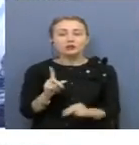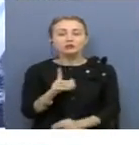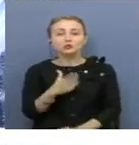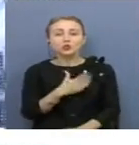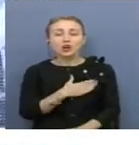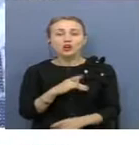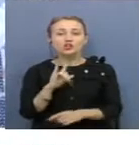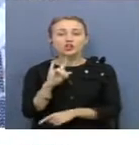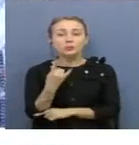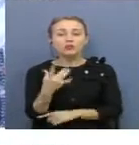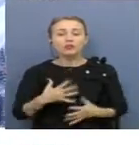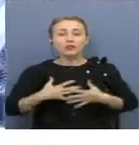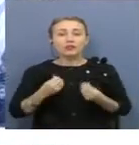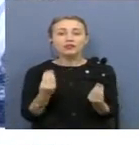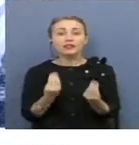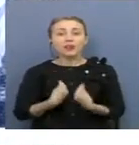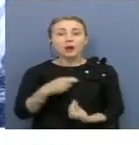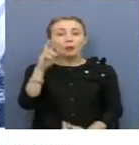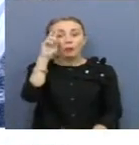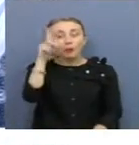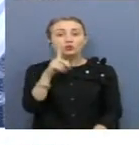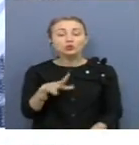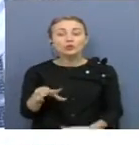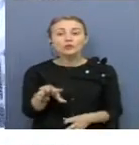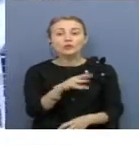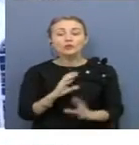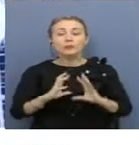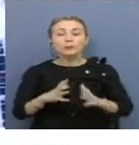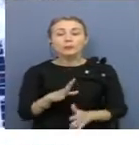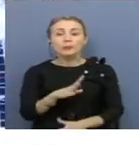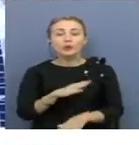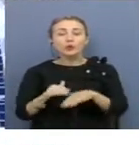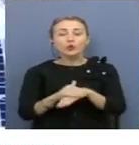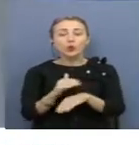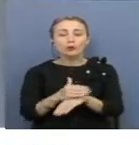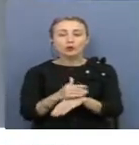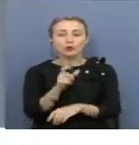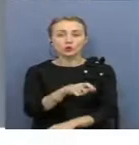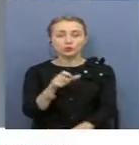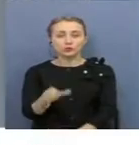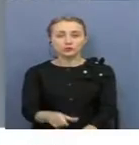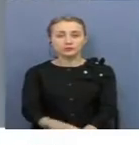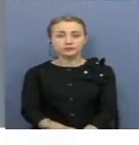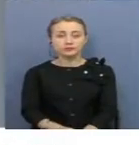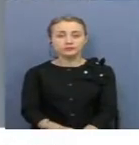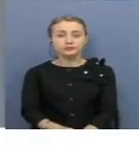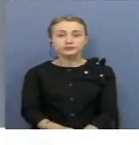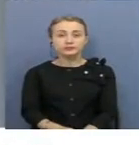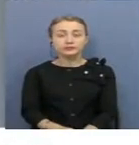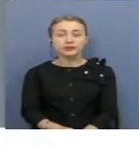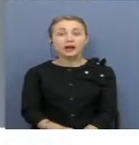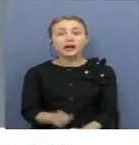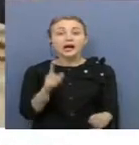Алла барша балаларға мықты денсаулық берсін. Және әлемде жақсы жандар көп болсын. Іскер әйелдер кеңесі